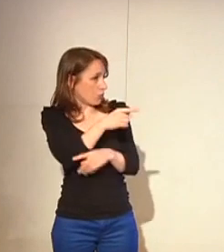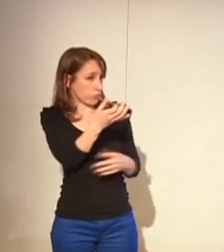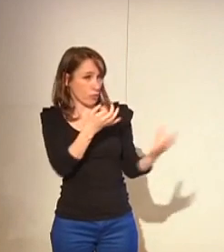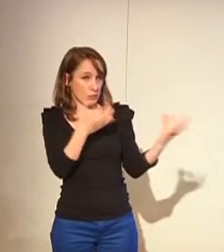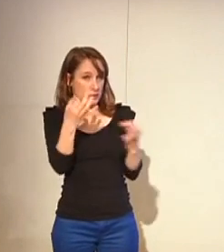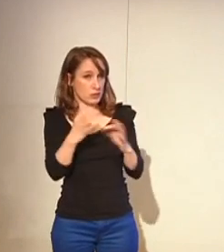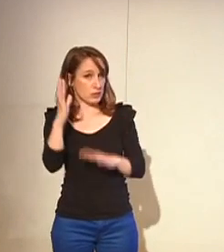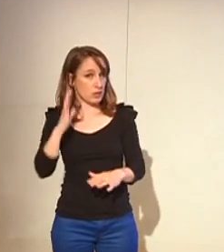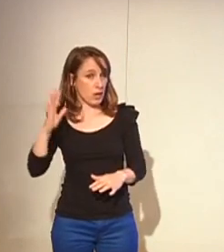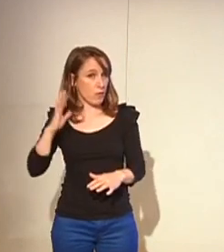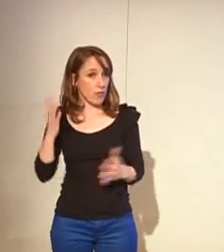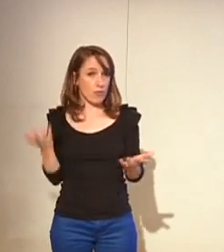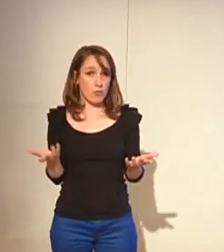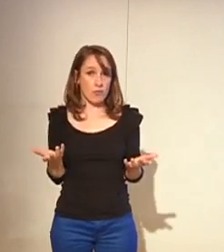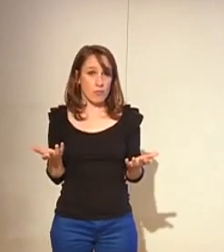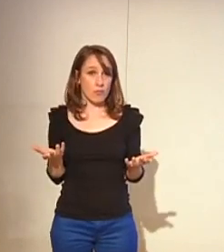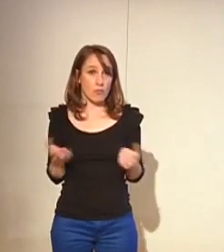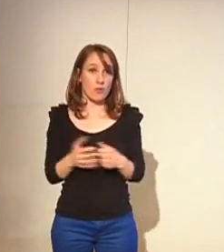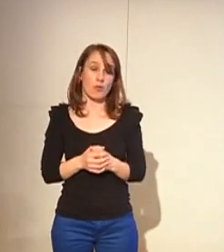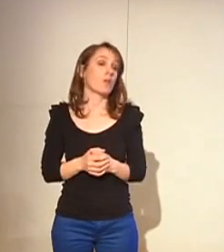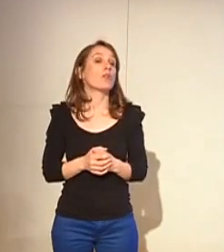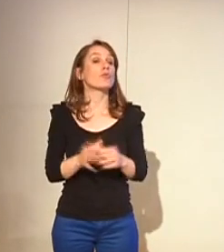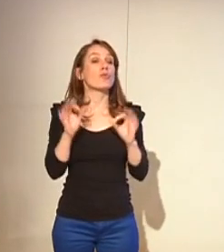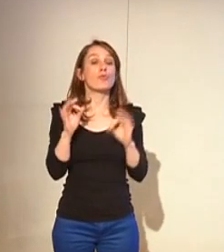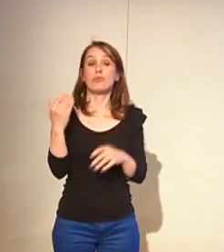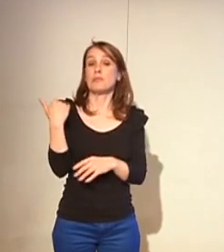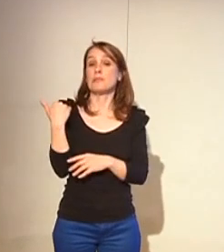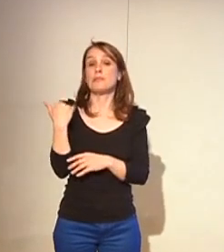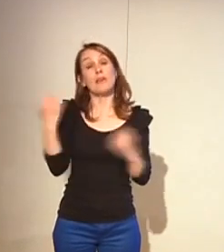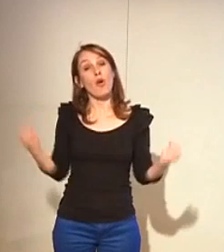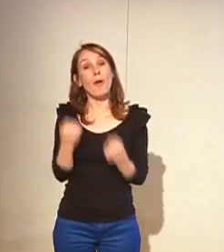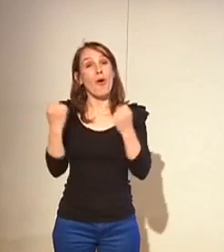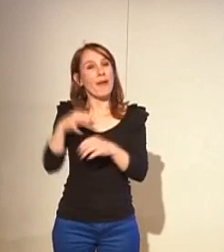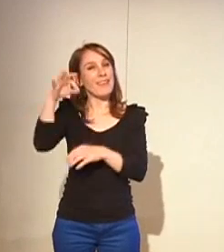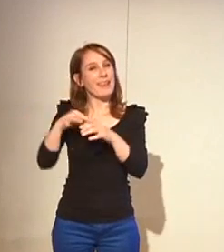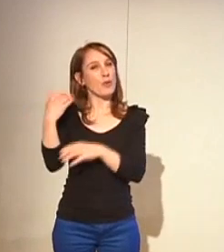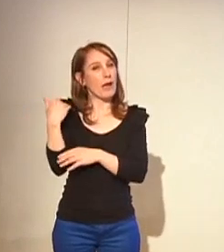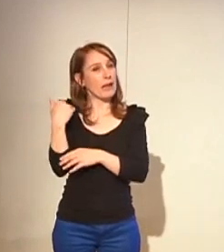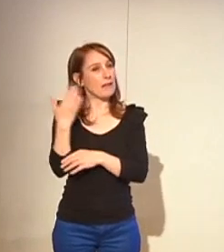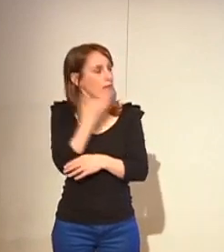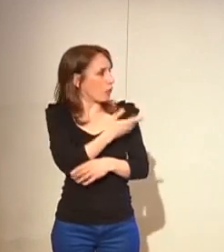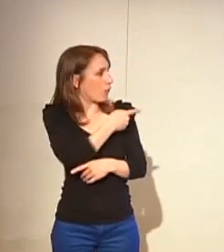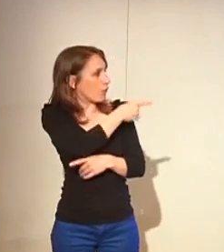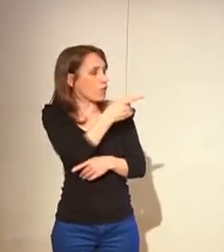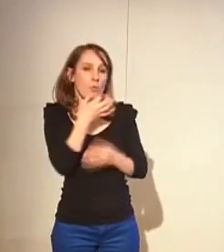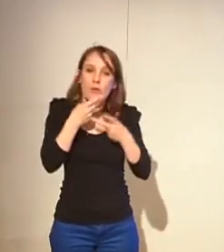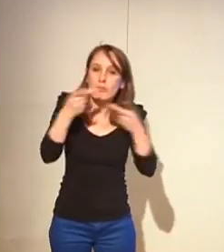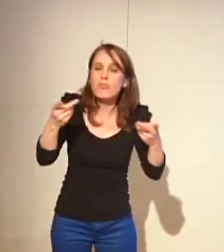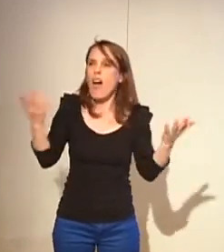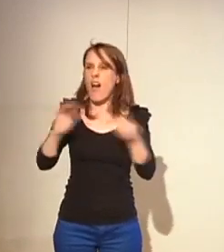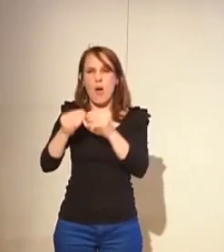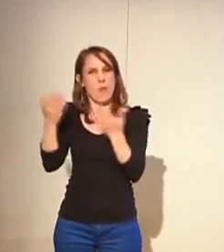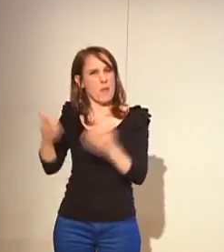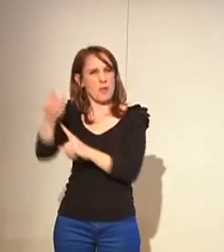sur du mandat en particulier très récemment dans le cadre de la campagne électorale sur les pouvoir excessif